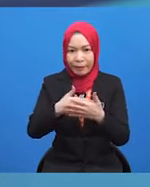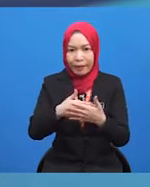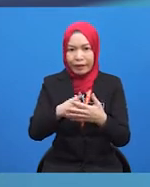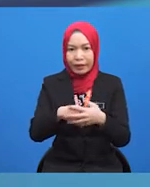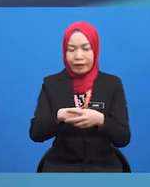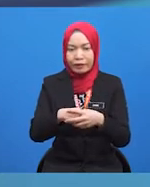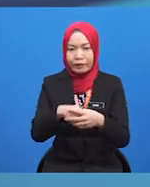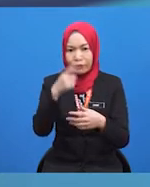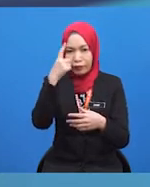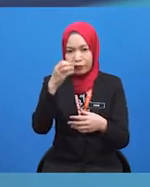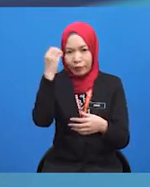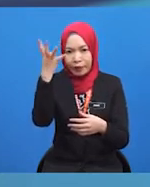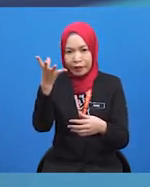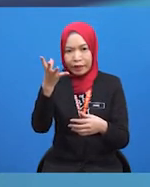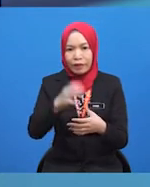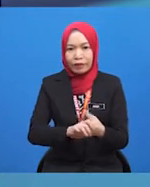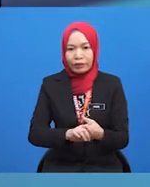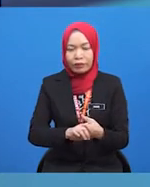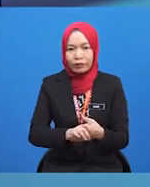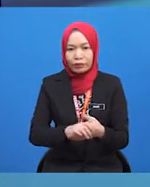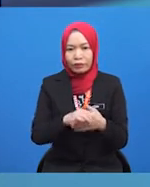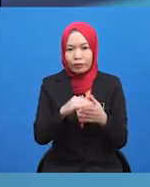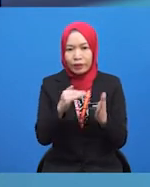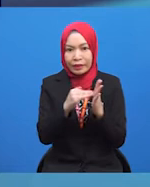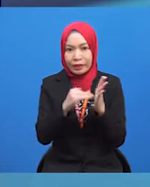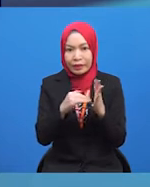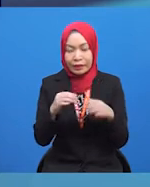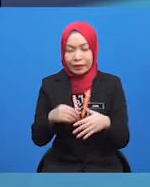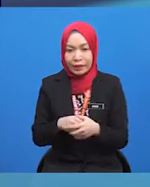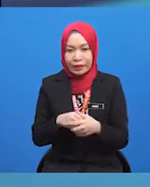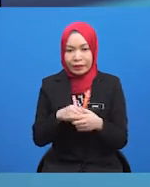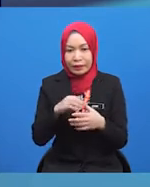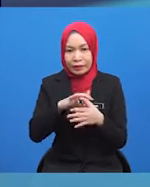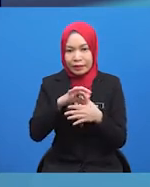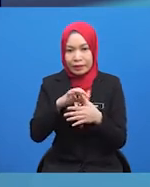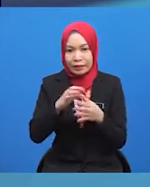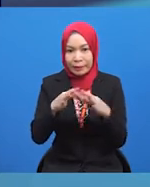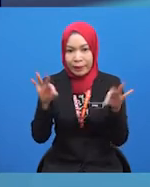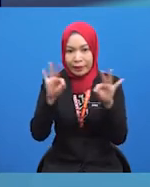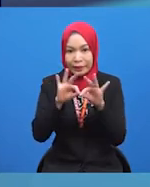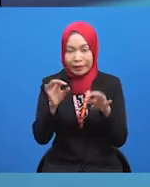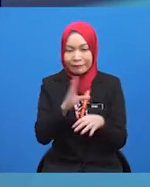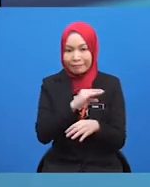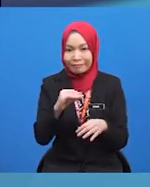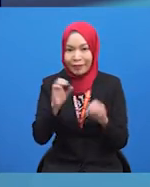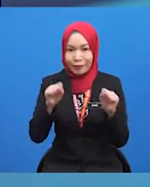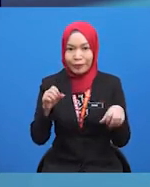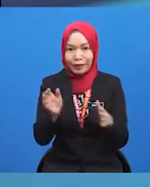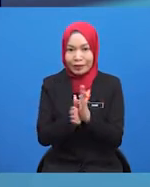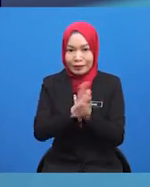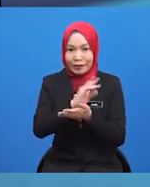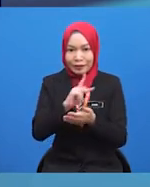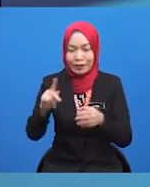melalui poster. Tipografi juga akan membuatkan sesebuah poster itu lebih menarik dan